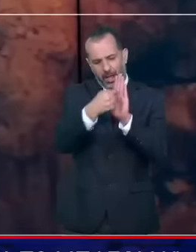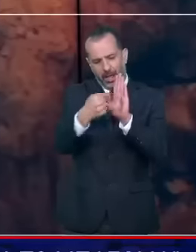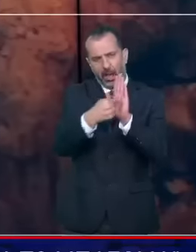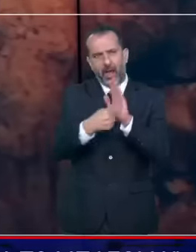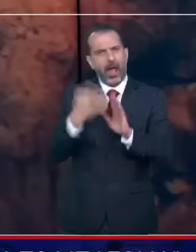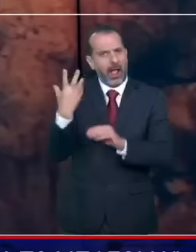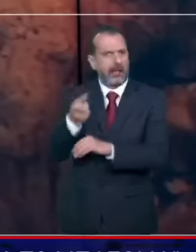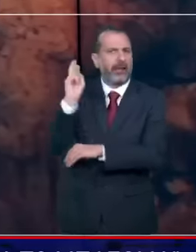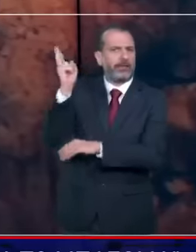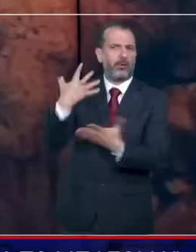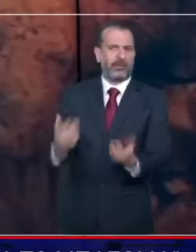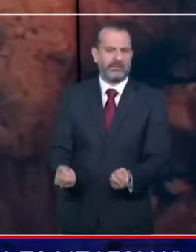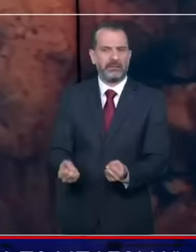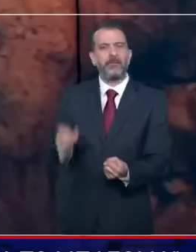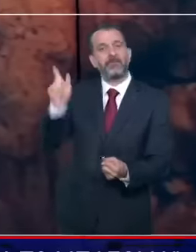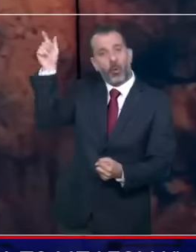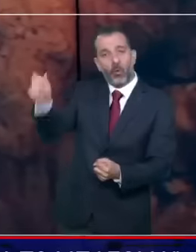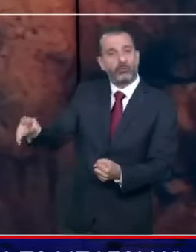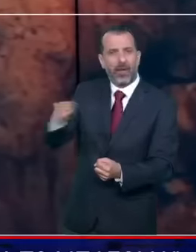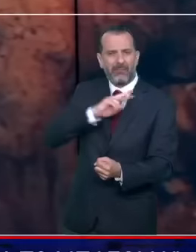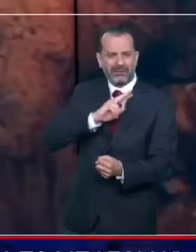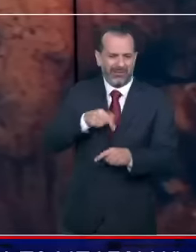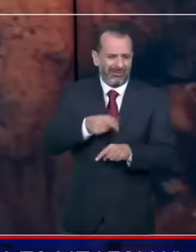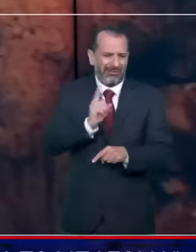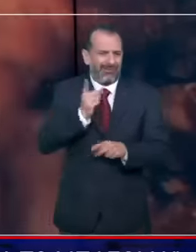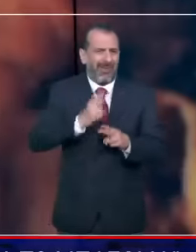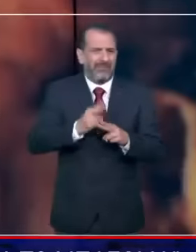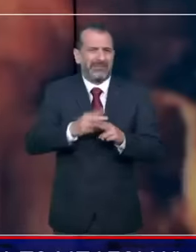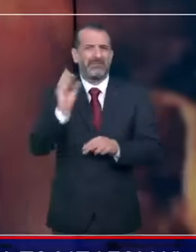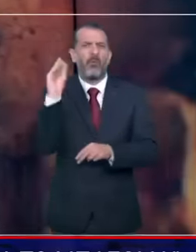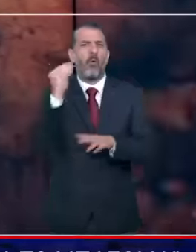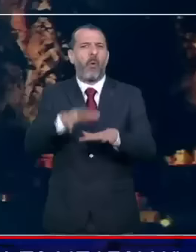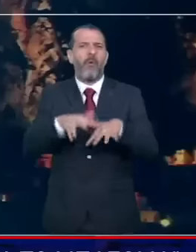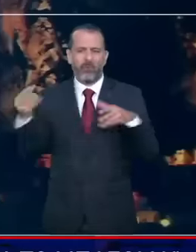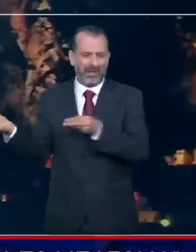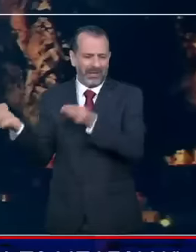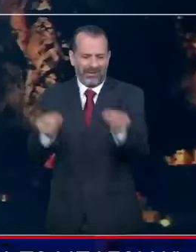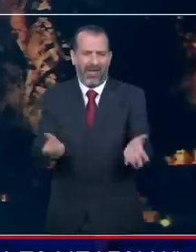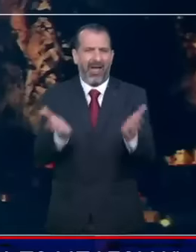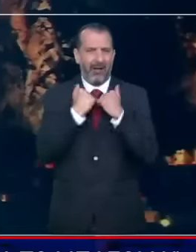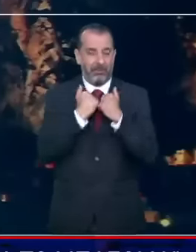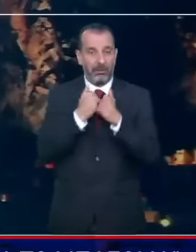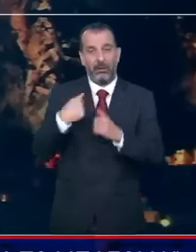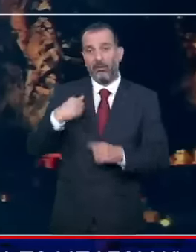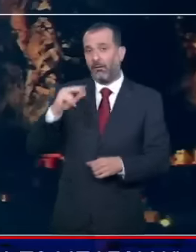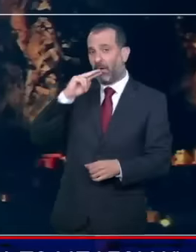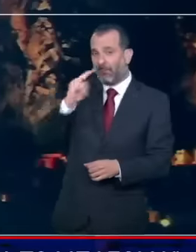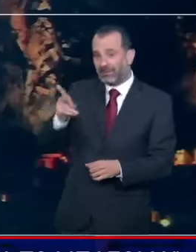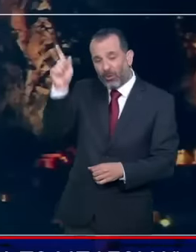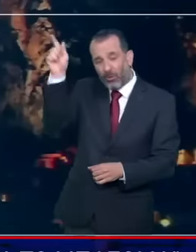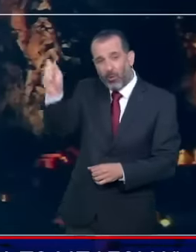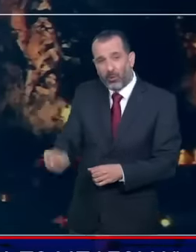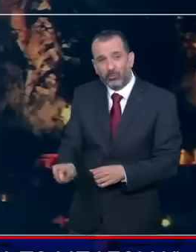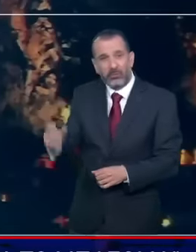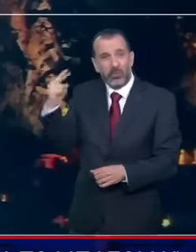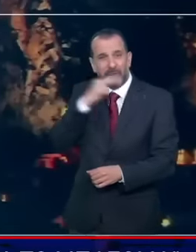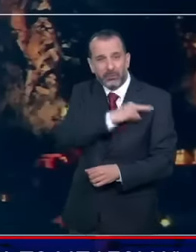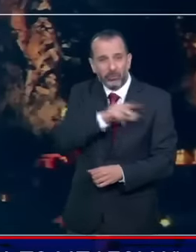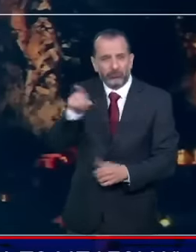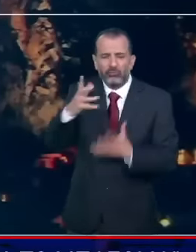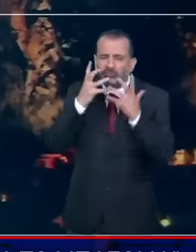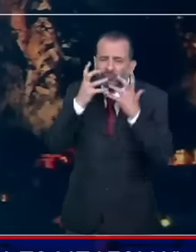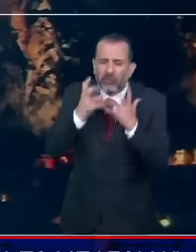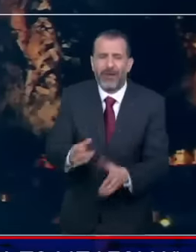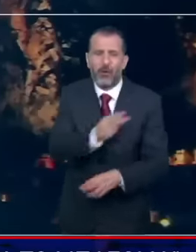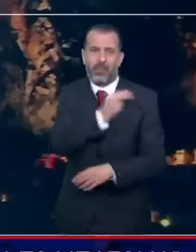λέει, δεν το έχετε φέρει στη Βουλή, δεν είναι επίσημο. Όταν είσαι Πρωθυπουργός της χώρας και αναφέρεσαι σε ένα τόσο μεγάλο ζήτημα